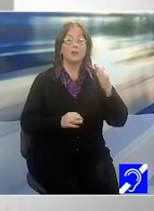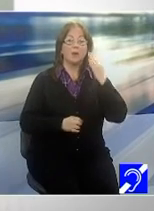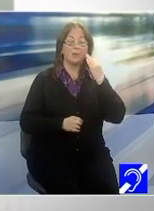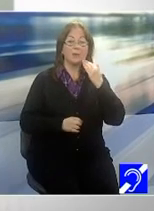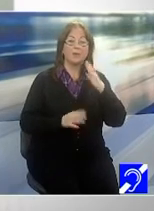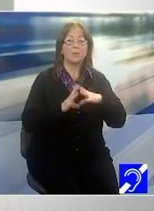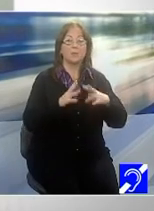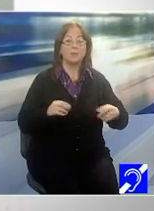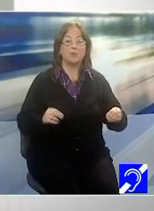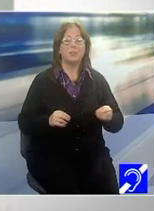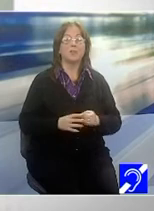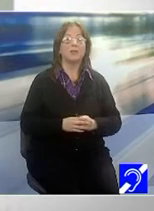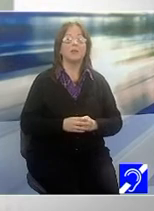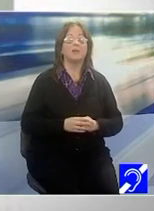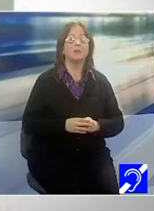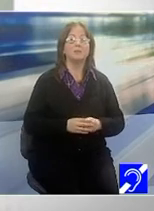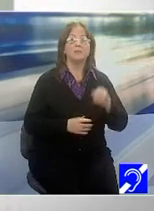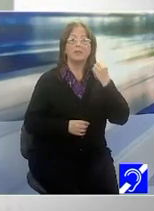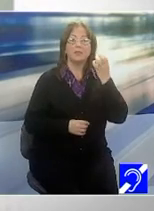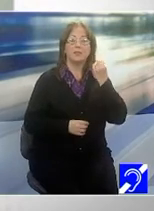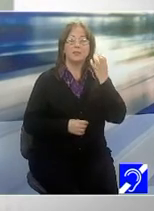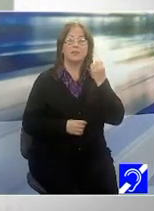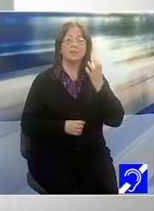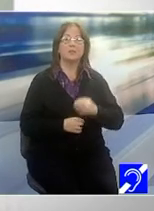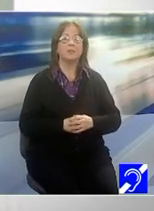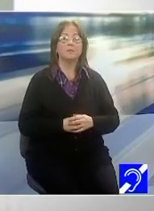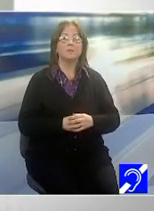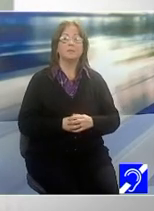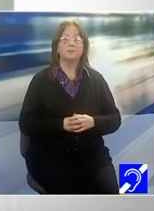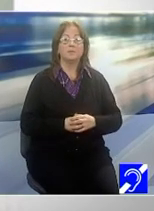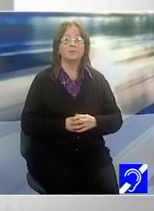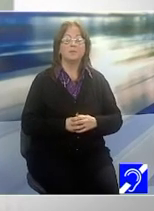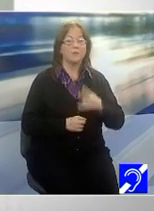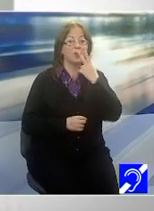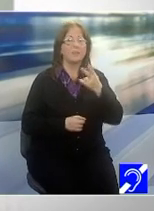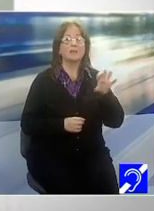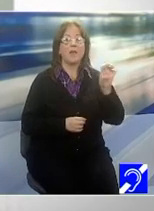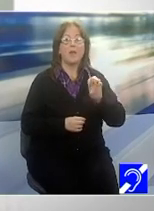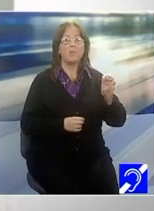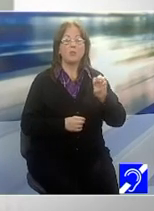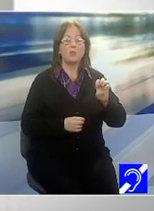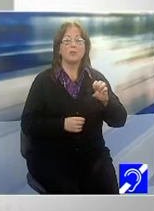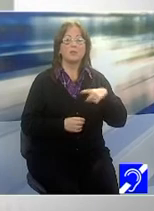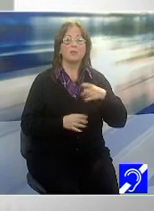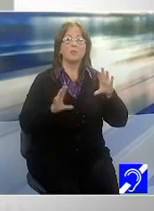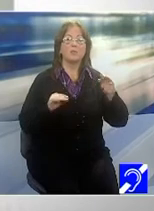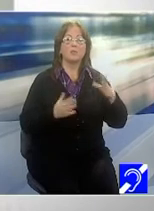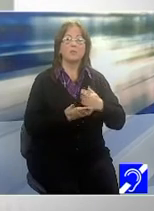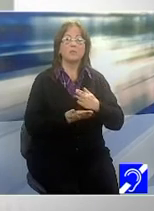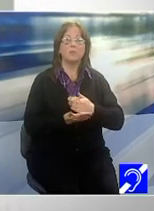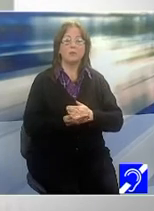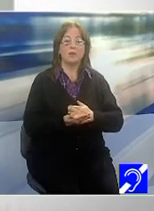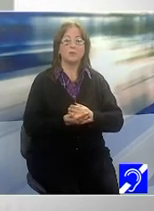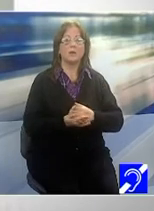româno-americană în contextul în care se află Europa sub asediul atacurilor